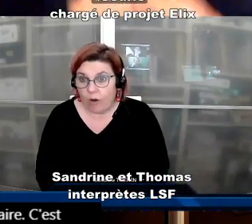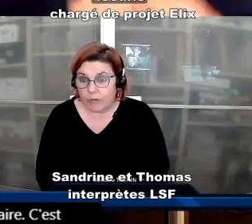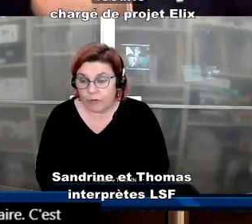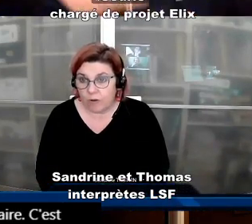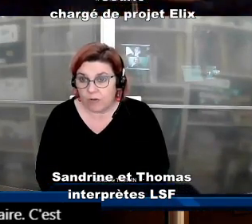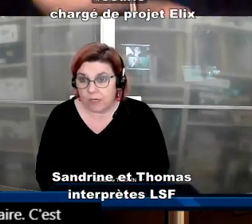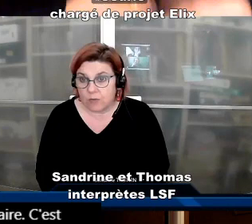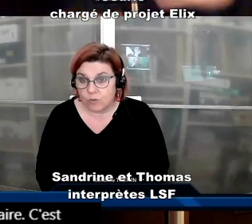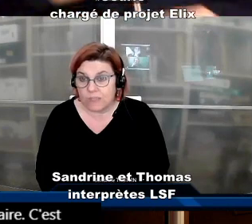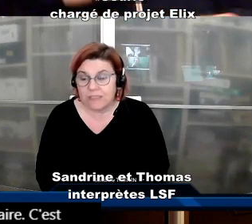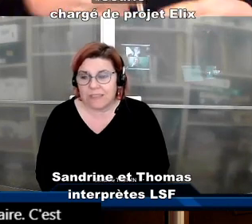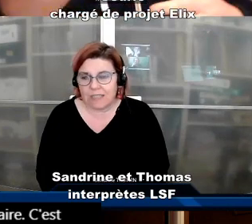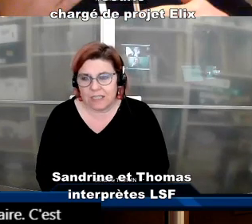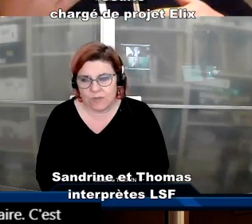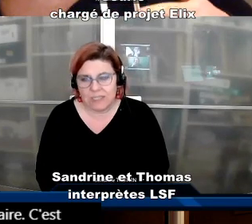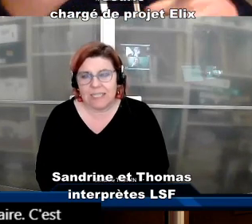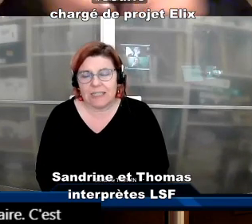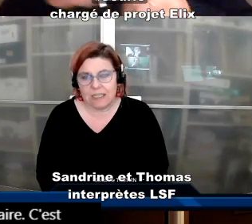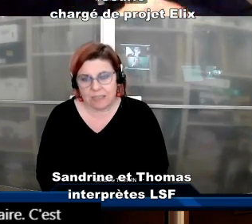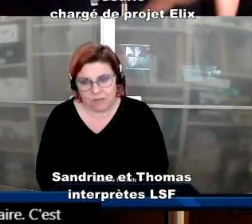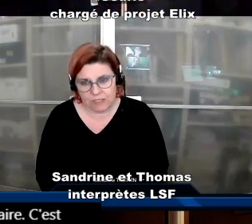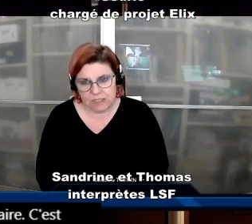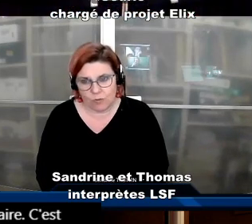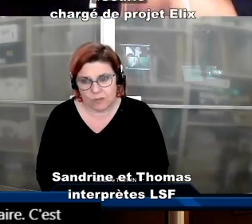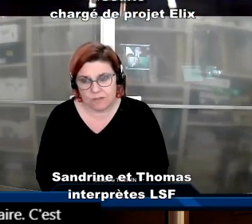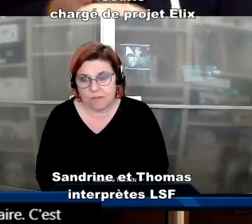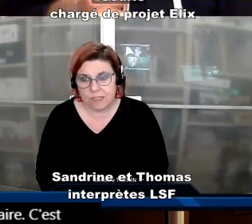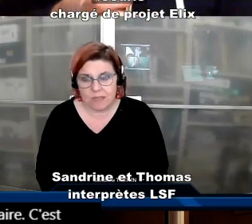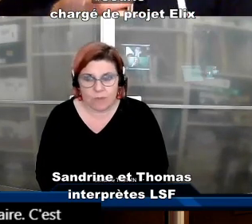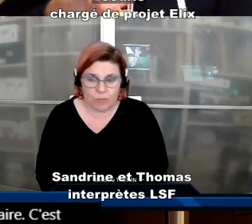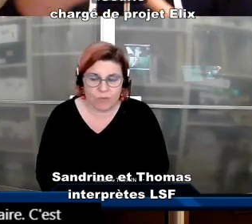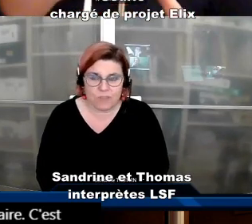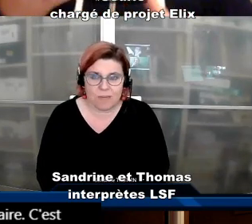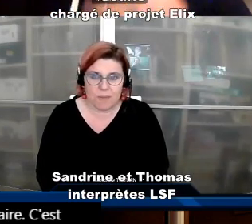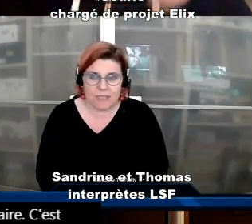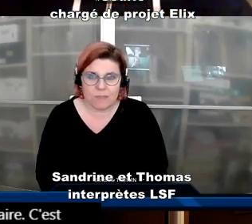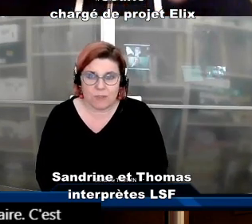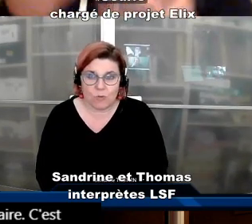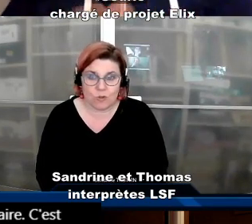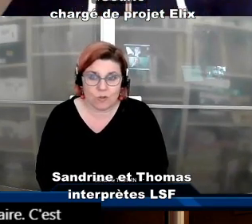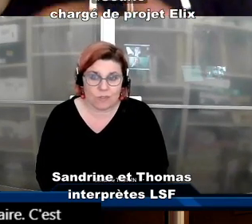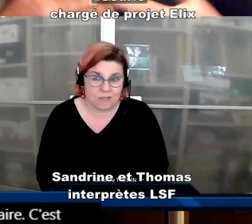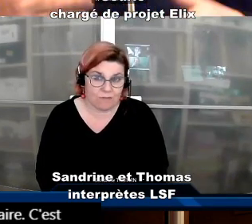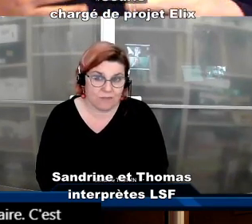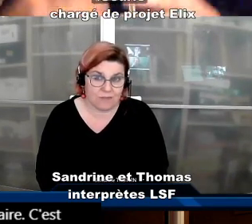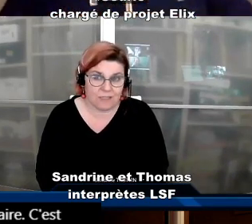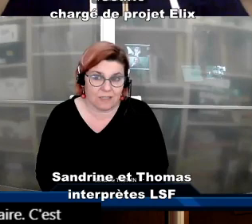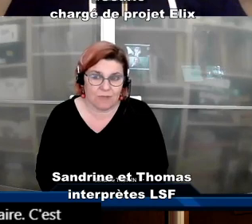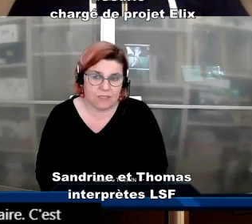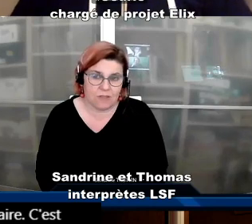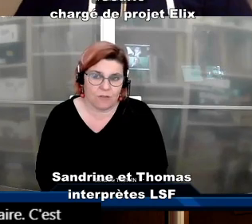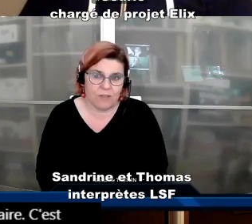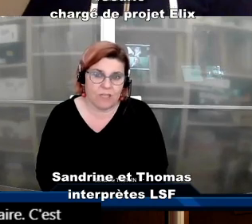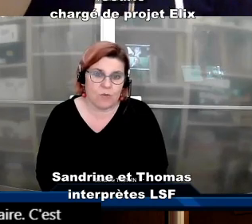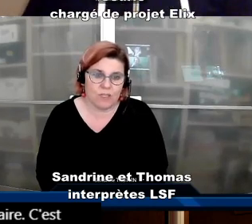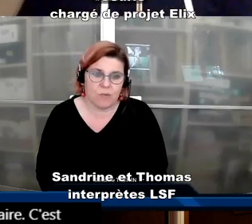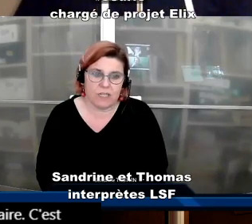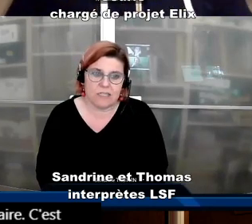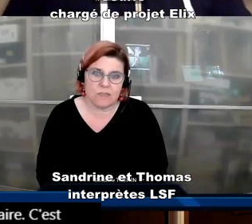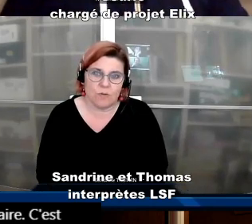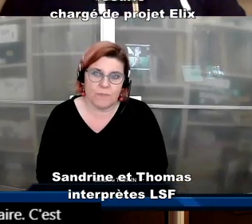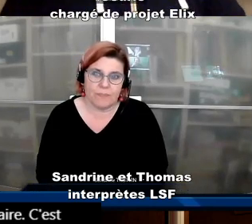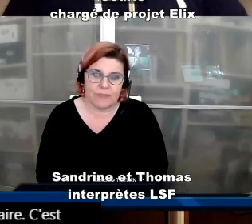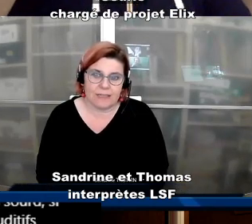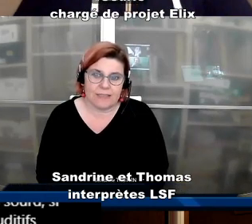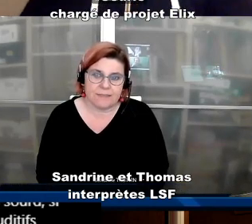à entendre, à écouter, c'est très difficile et très, très fatigant aussi. Vous voyez, bah, pour vous, c'est le même principe, mais dans l'autre sens. C'est très, très fatigant de travailler uniquement